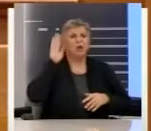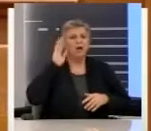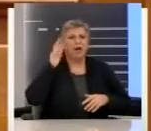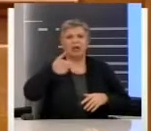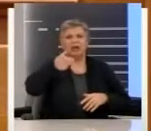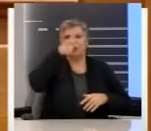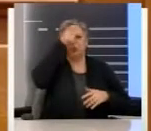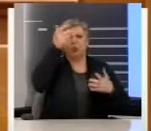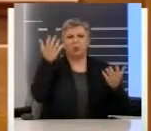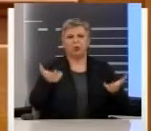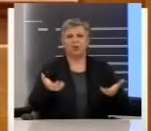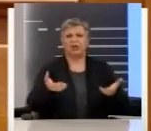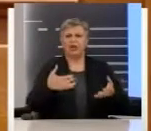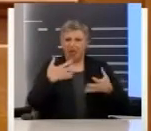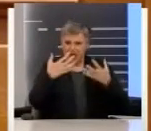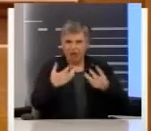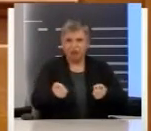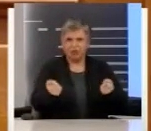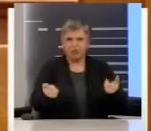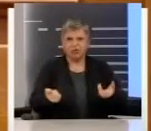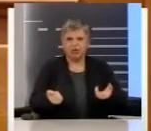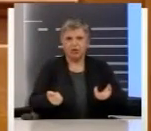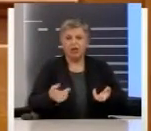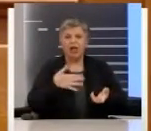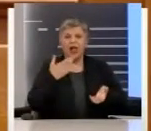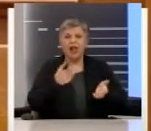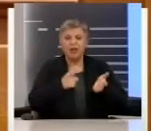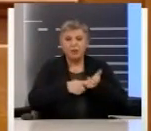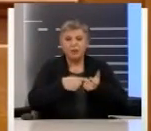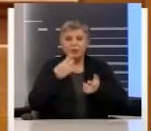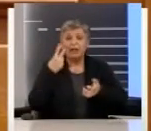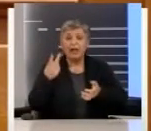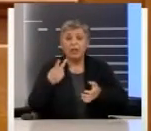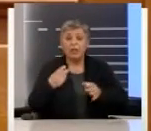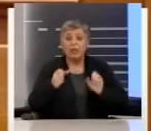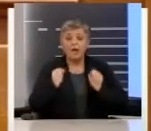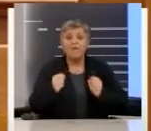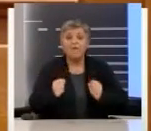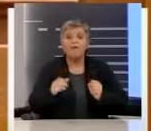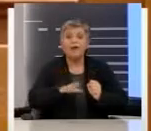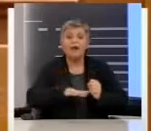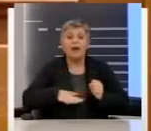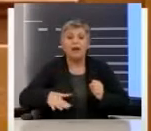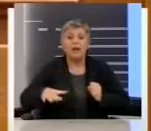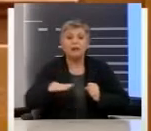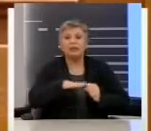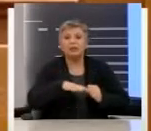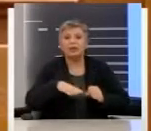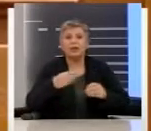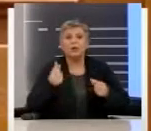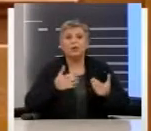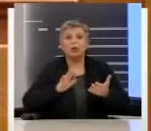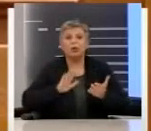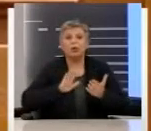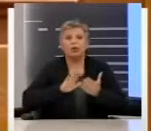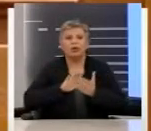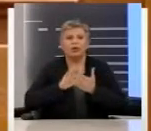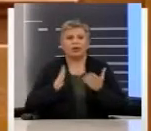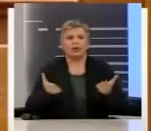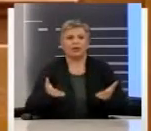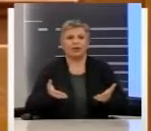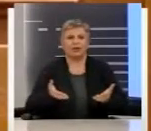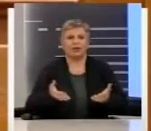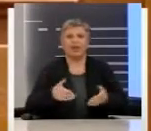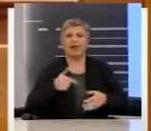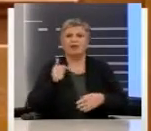Αν αυτό δεν είναι η βάση της προσέγγισης, τότε τα άλλα, ο κίνδυνος